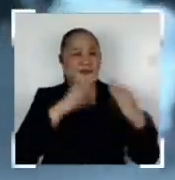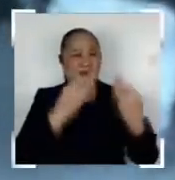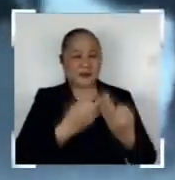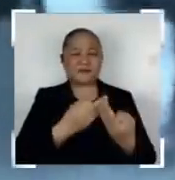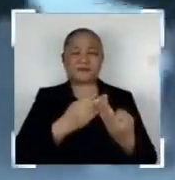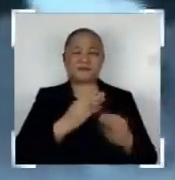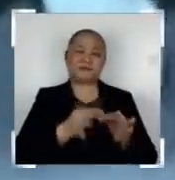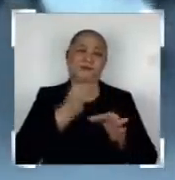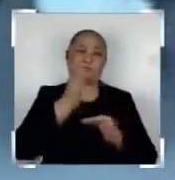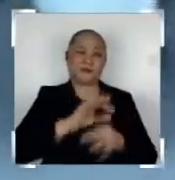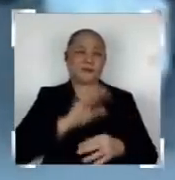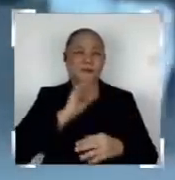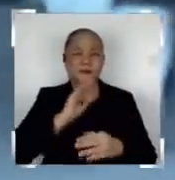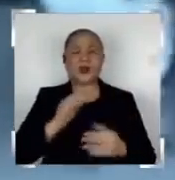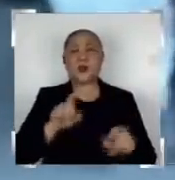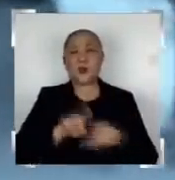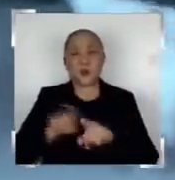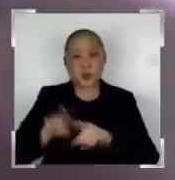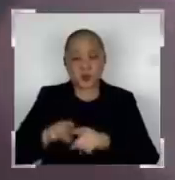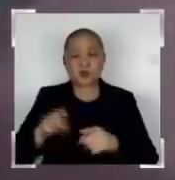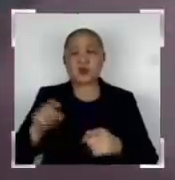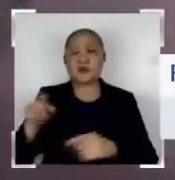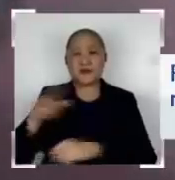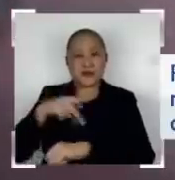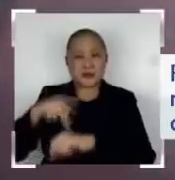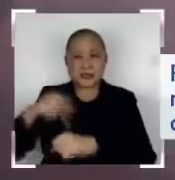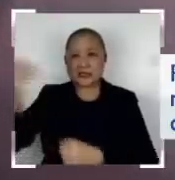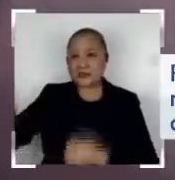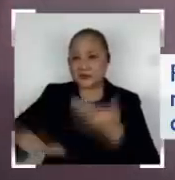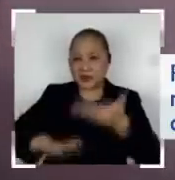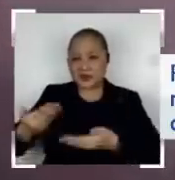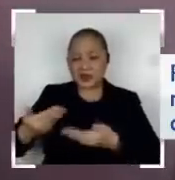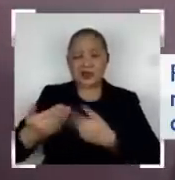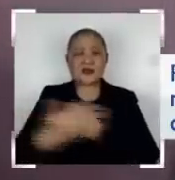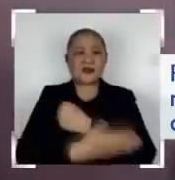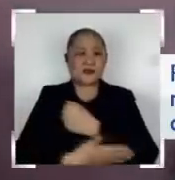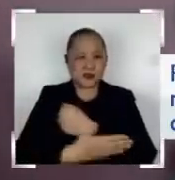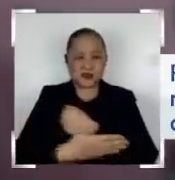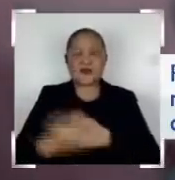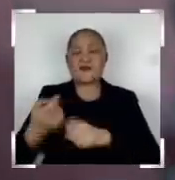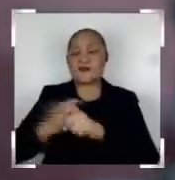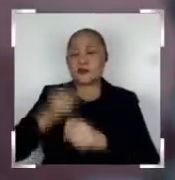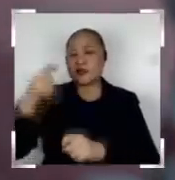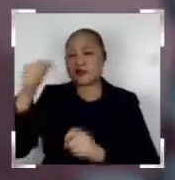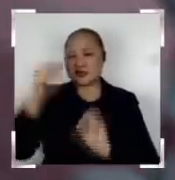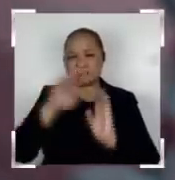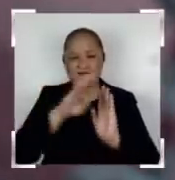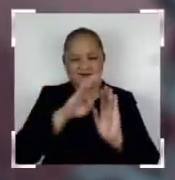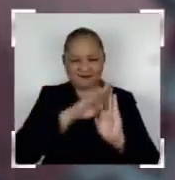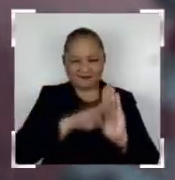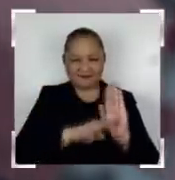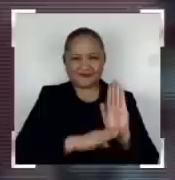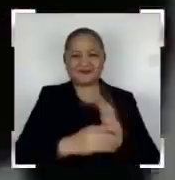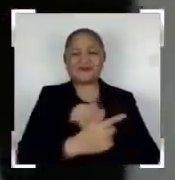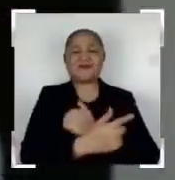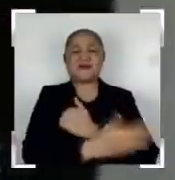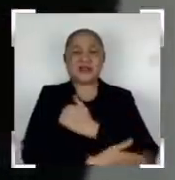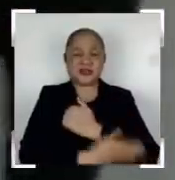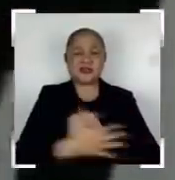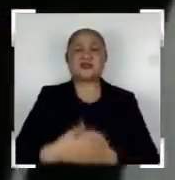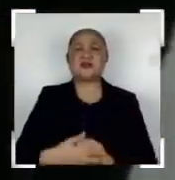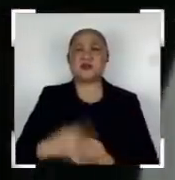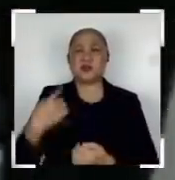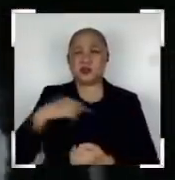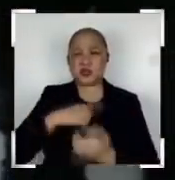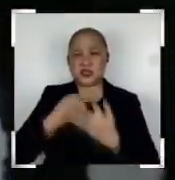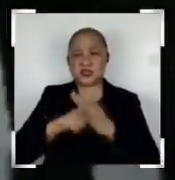ang pang-eengganyo ng Pilipinas sa mga turista mula sa green list countries. We've already started to receive